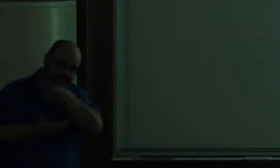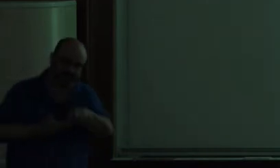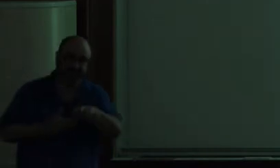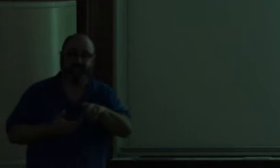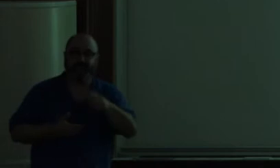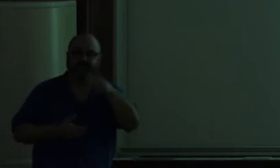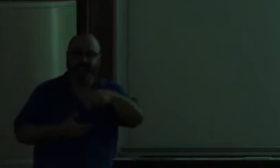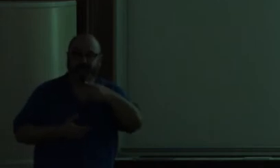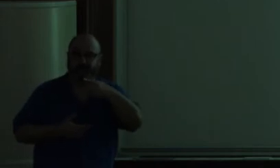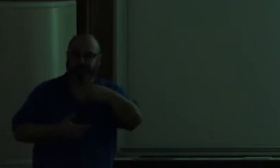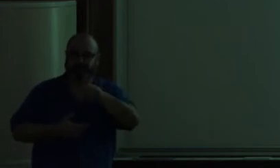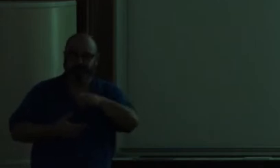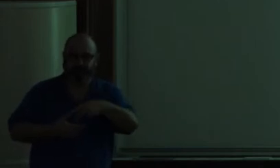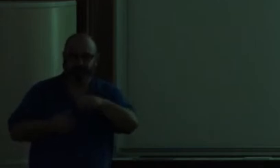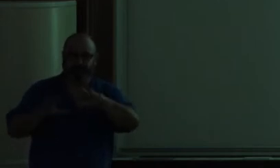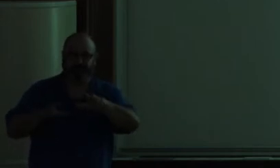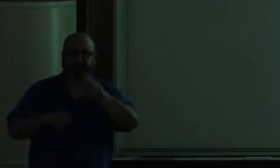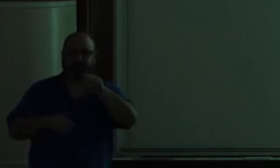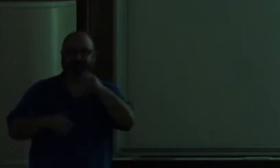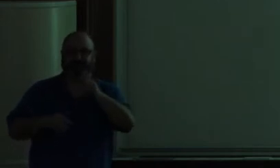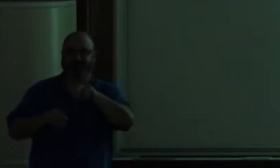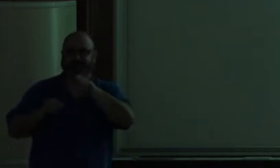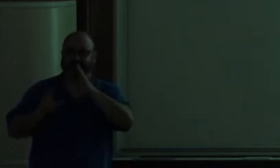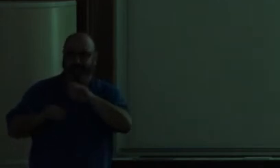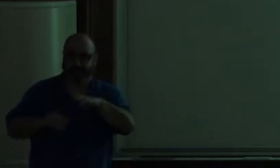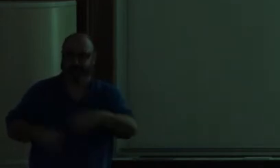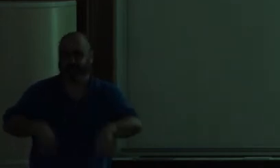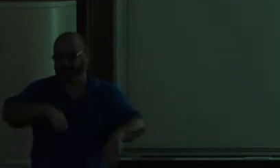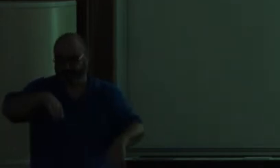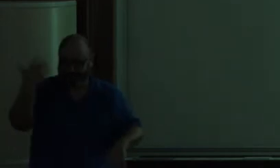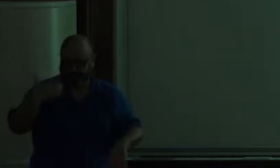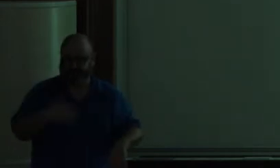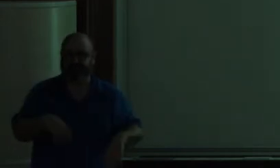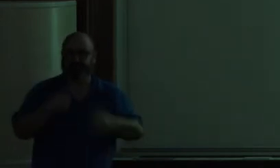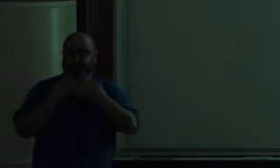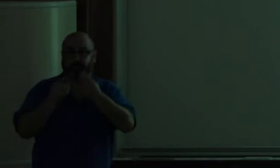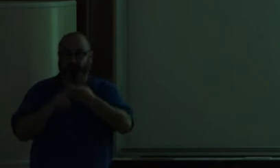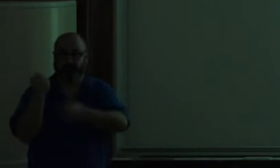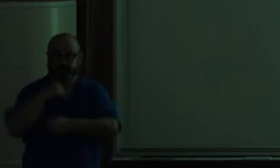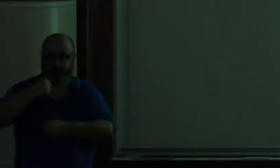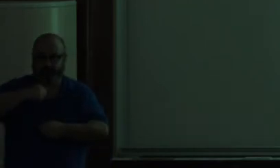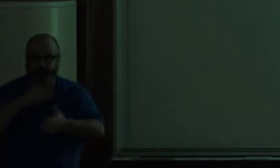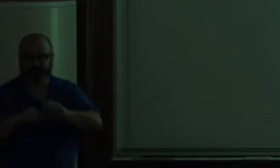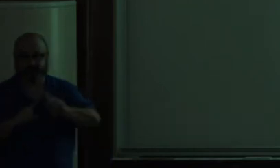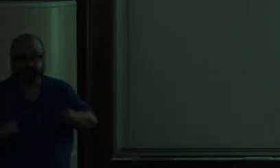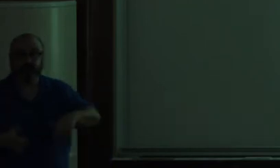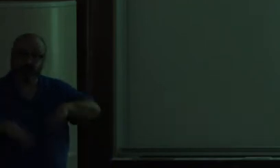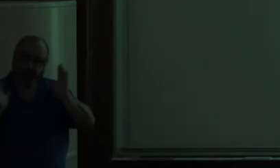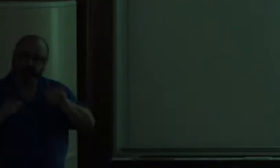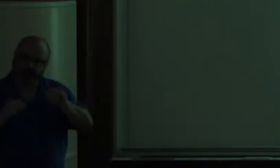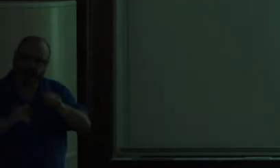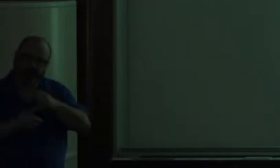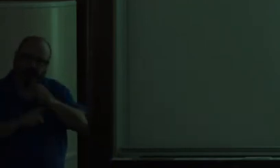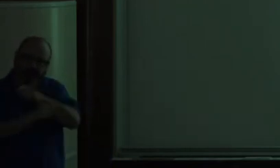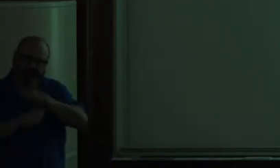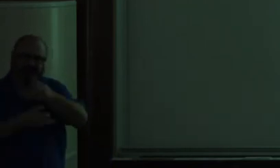Le pep8 dans la base, dans la stdlib, on ne le respecte pas nécessairement. Il y a plein de choses qu'on ne fait pas correctement. Ce n'est pas pour ça qu'il ne faut pas respecter le Zen